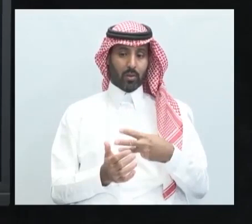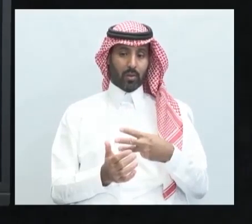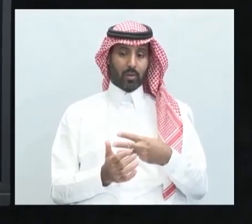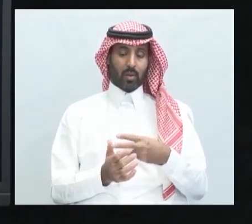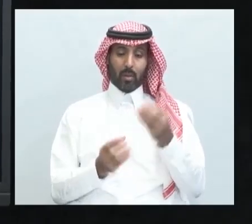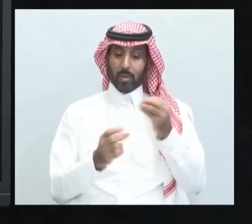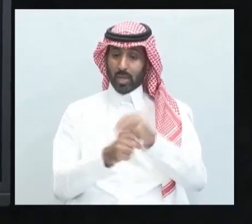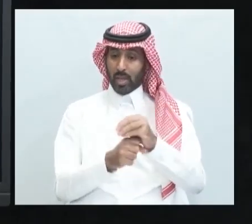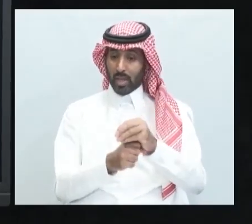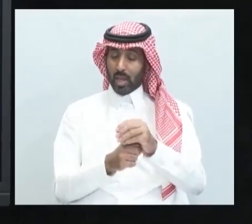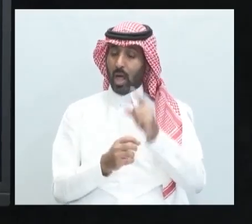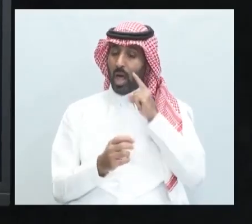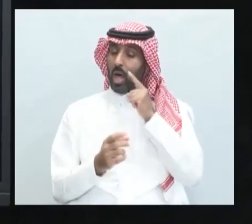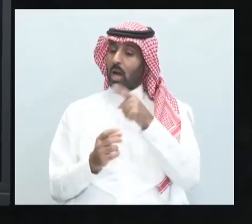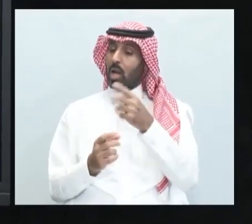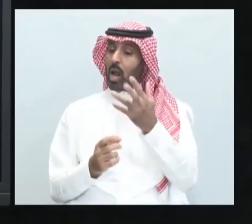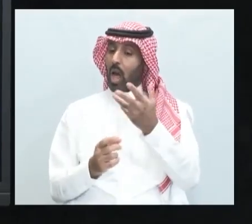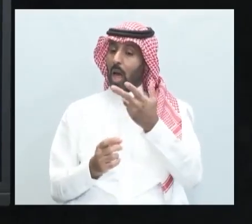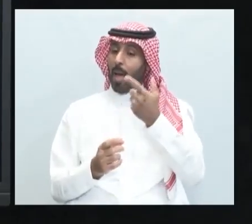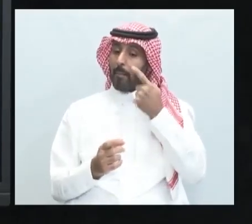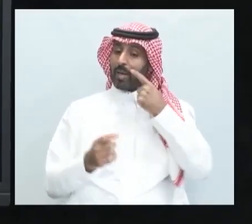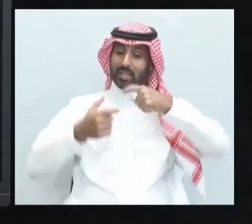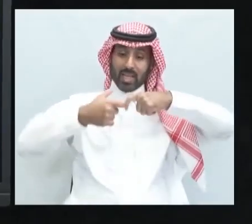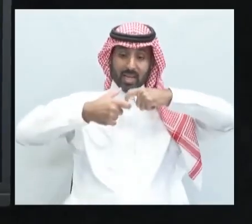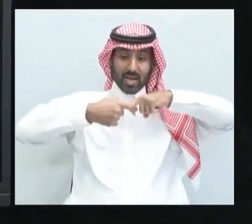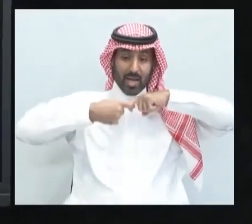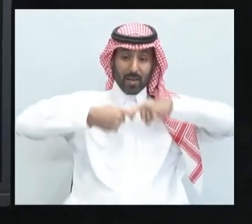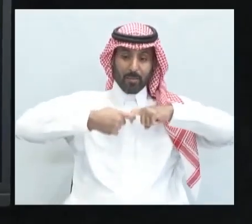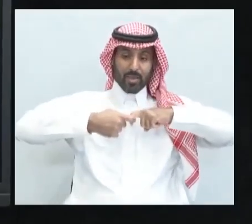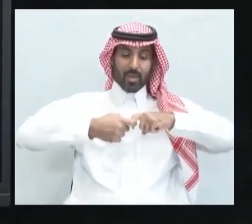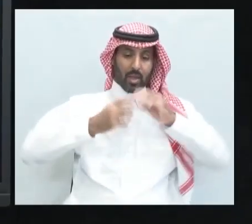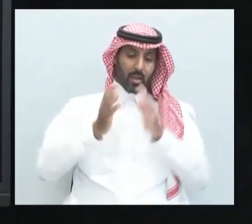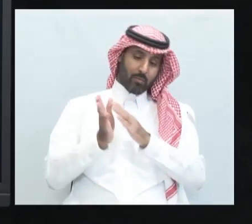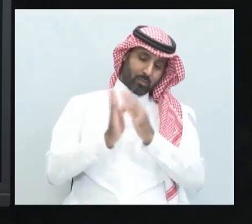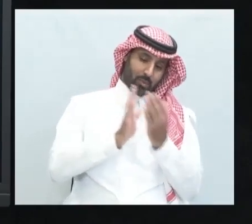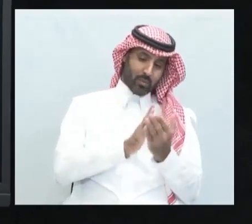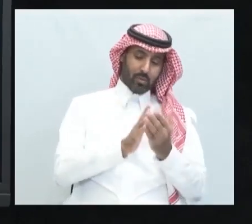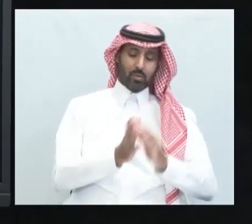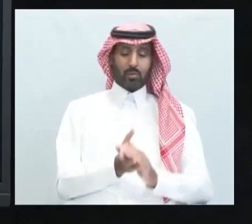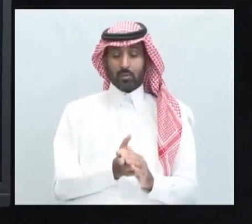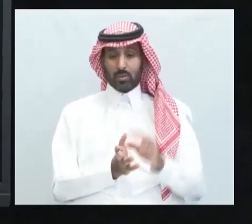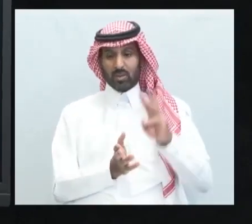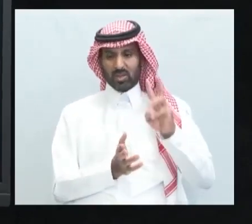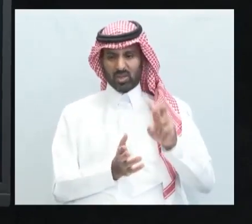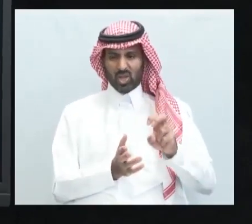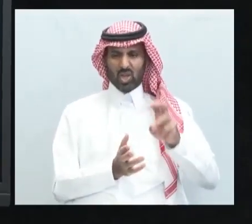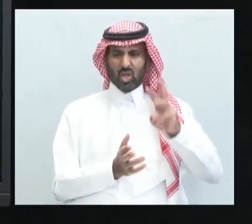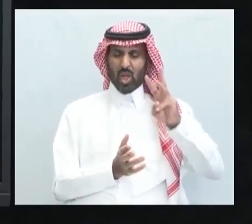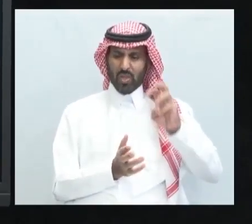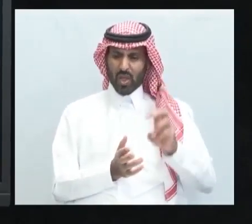الارقام التي تراها عشرين هذه حتى تربطك مع العقده التاليه ثلاثين تربط مع العقده التاليه الى ان تصل الى تعرف